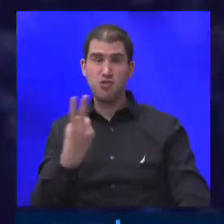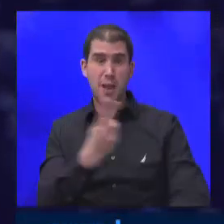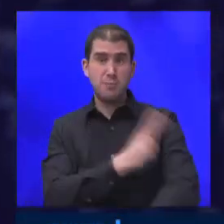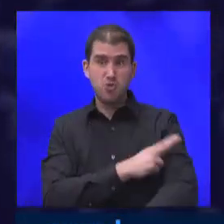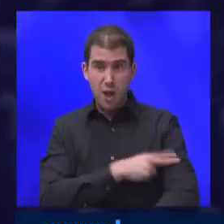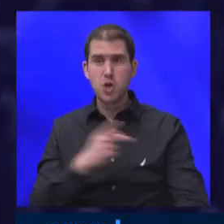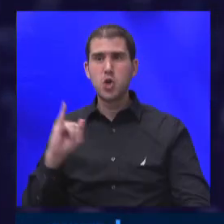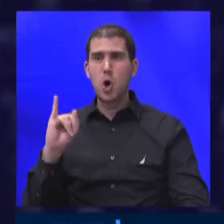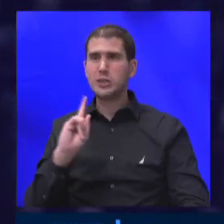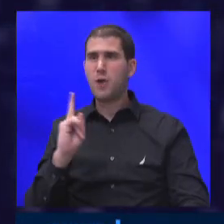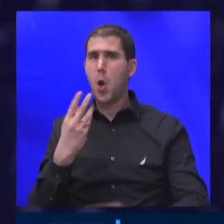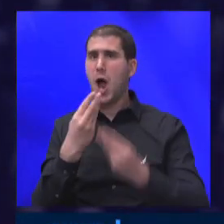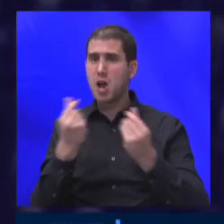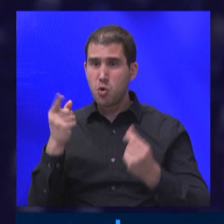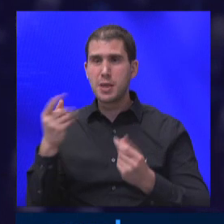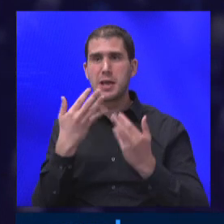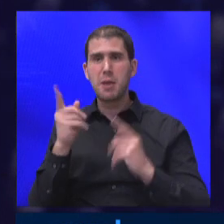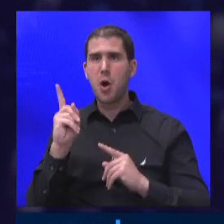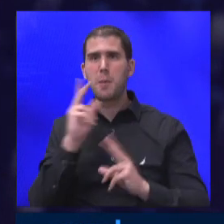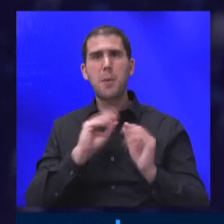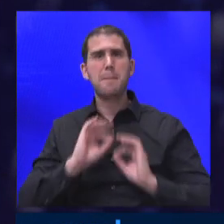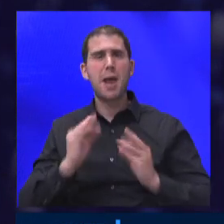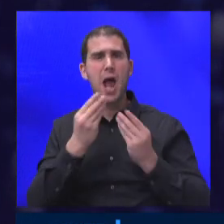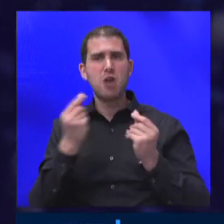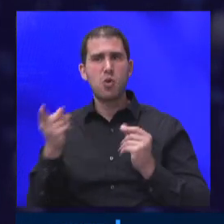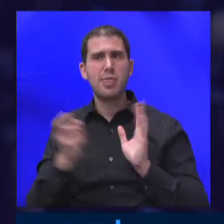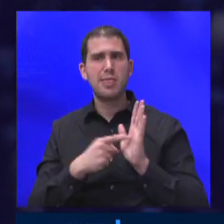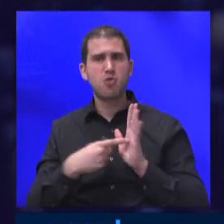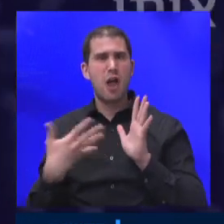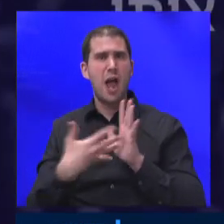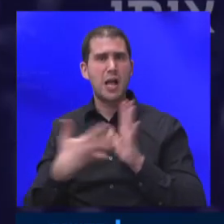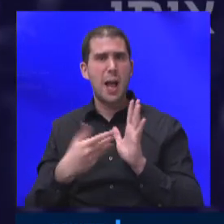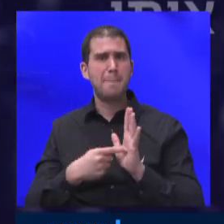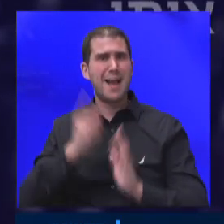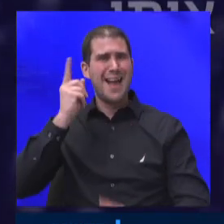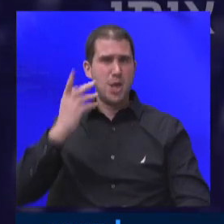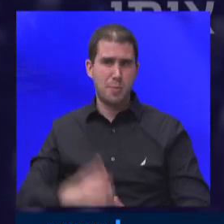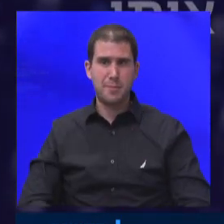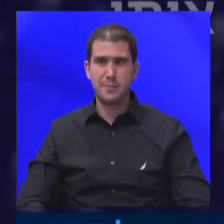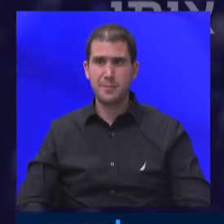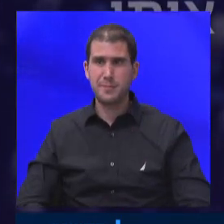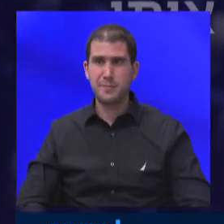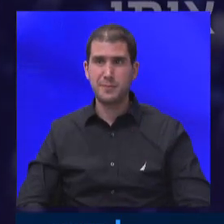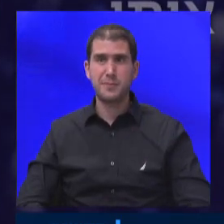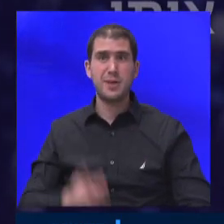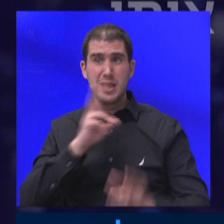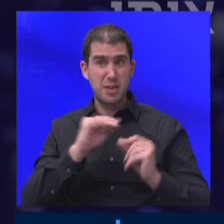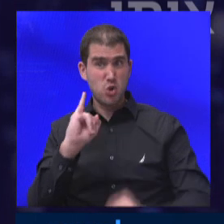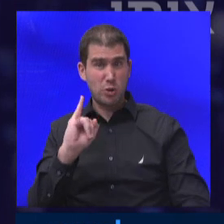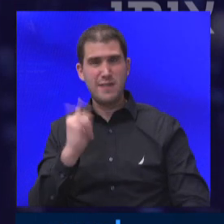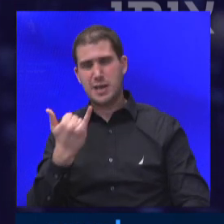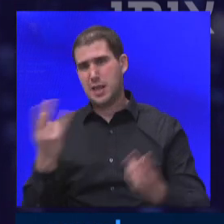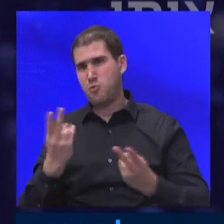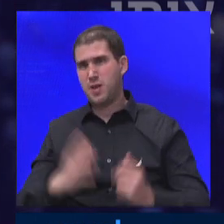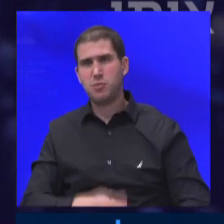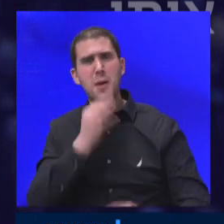חשוד. התברר כי לא מדובר בחשוד הדרוש לחקירה בגין האיומים. דיברתם יוסף? כן, ודאי. מה הוא מספר?